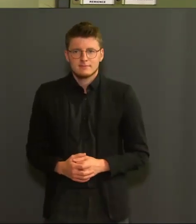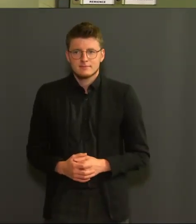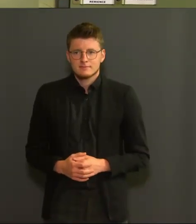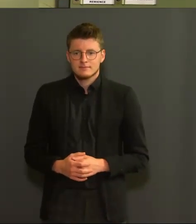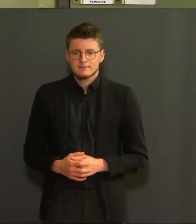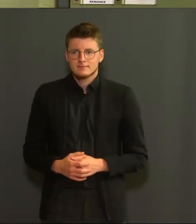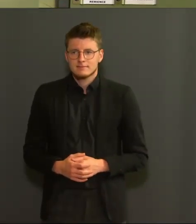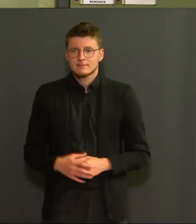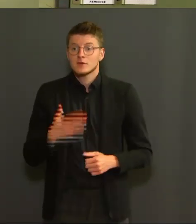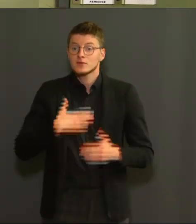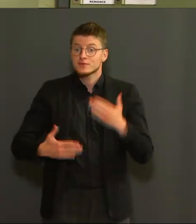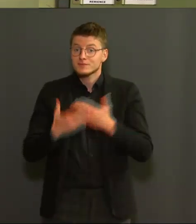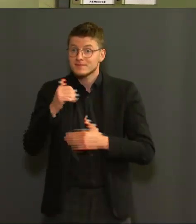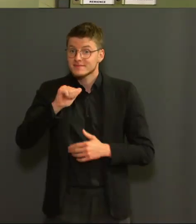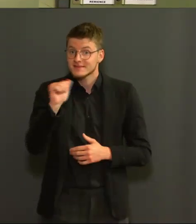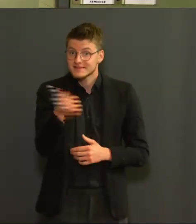Goedemorgen iedereen.